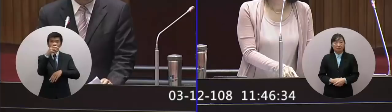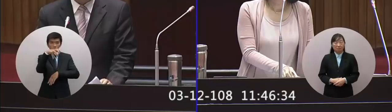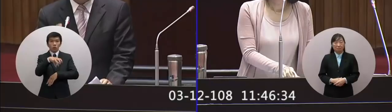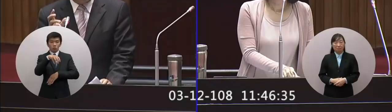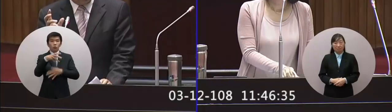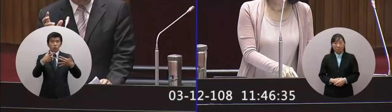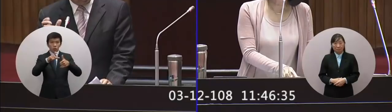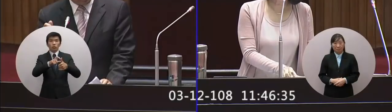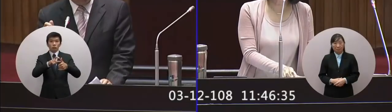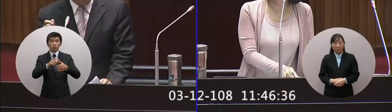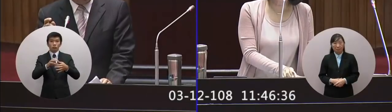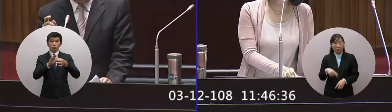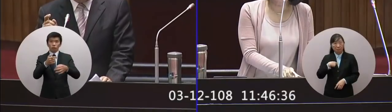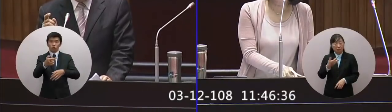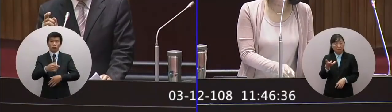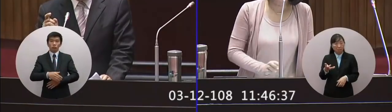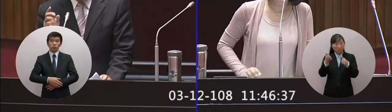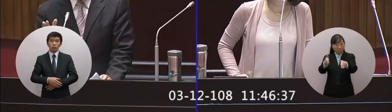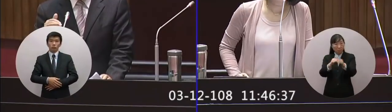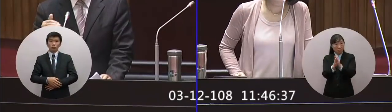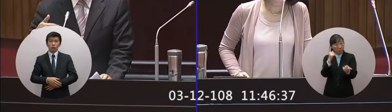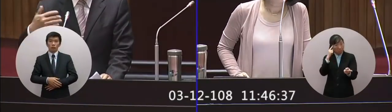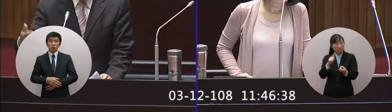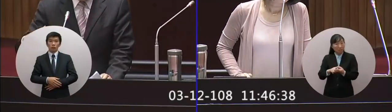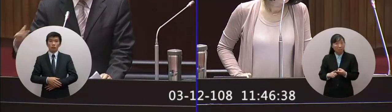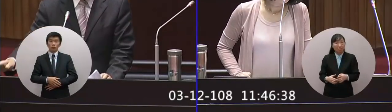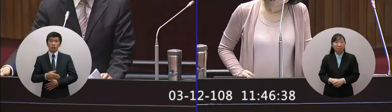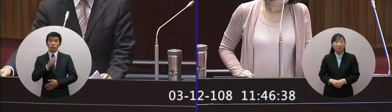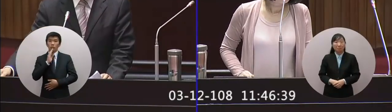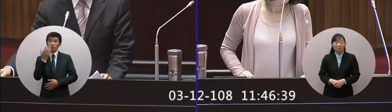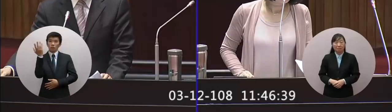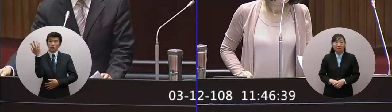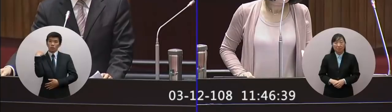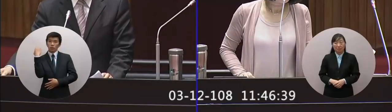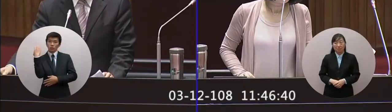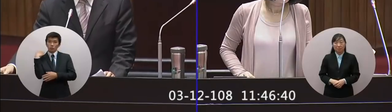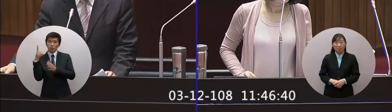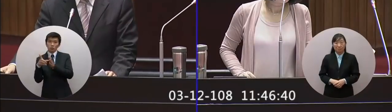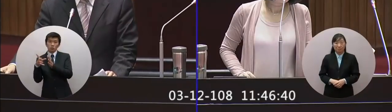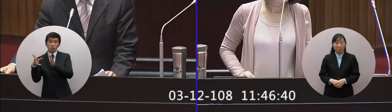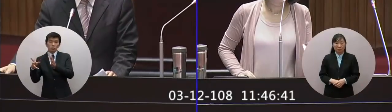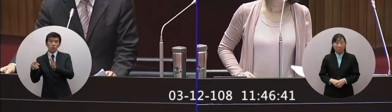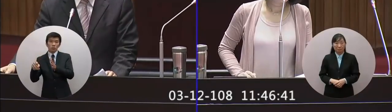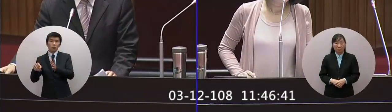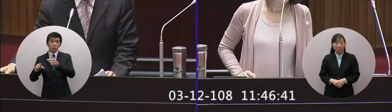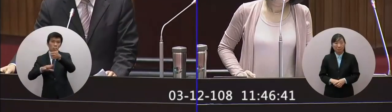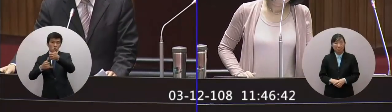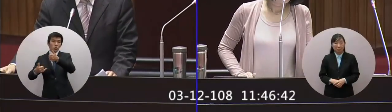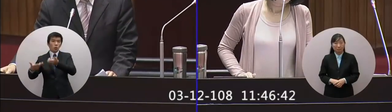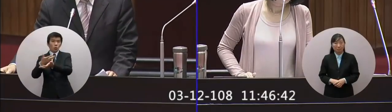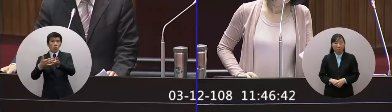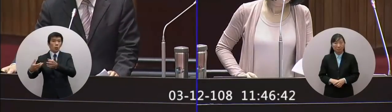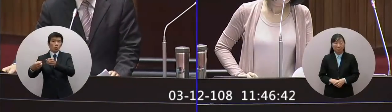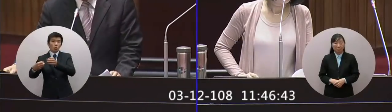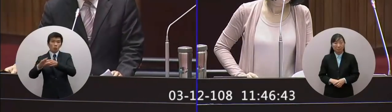题，确实 刚刚的方向您都同意吗？ 这个因为在过去这一段时间有委员这边我们也有充分的参与